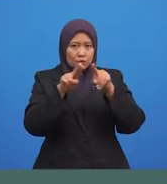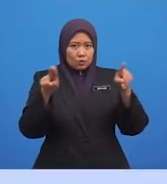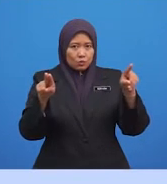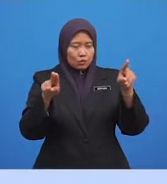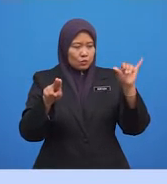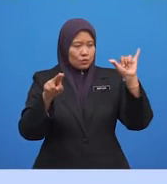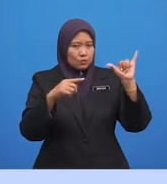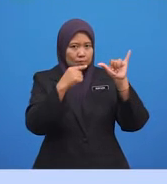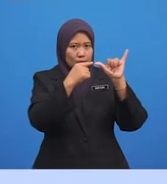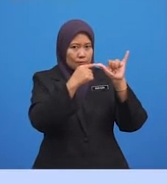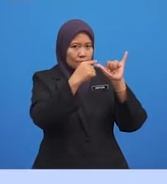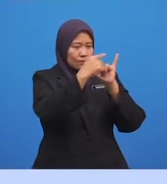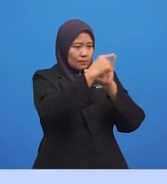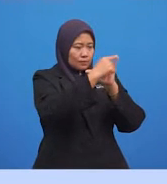keringking.